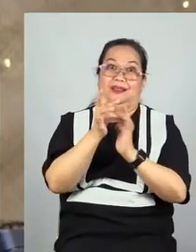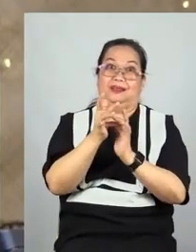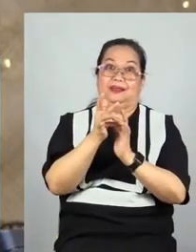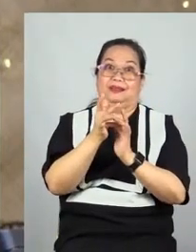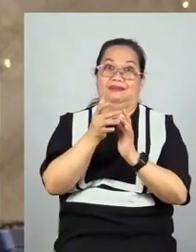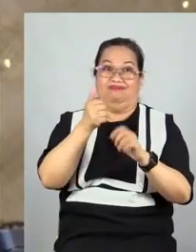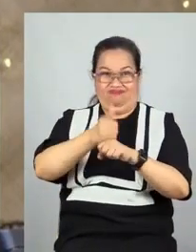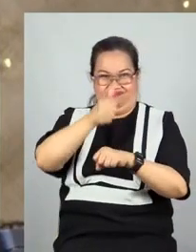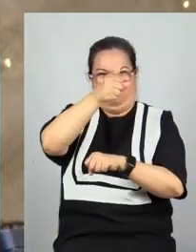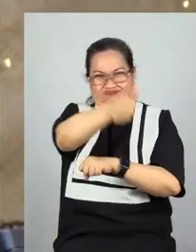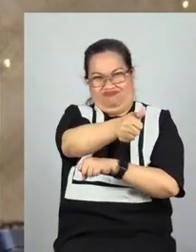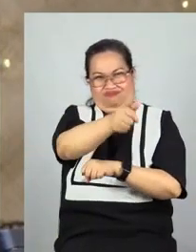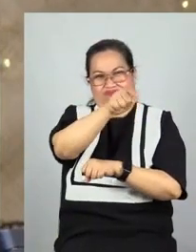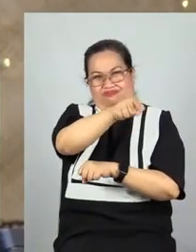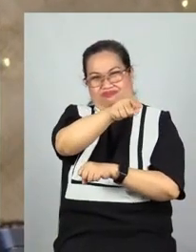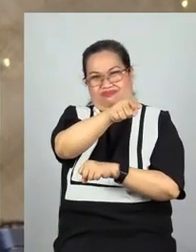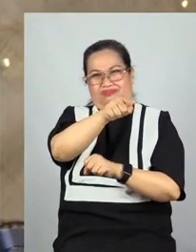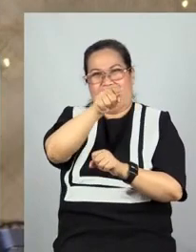i-accuse siya,